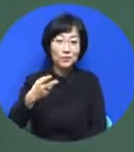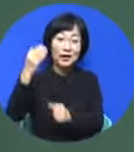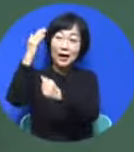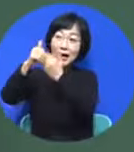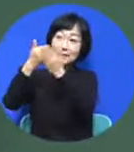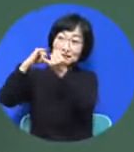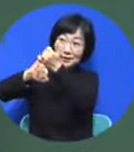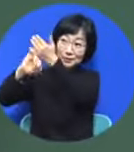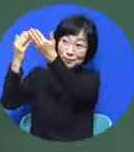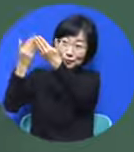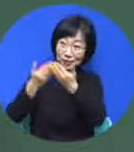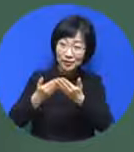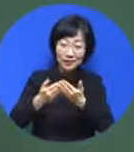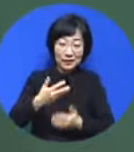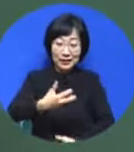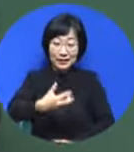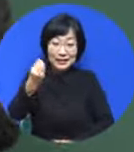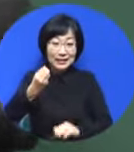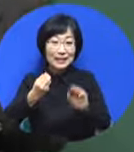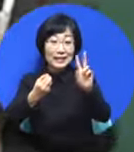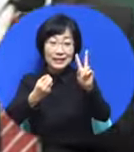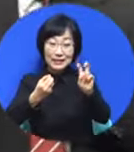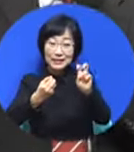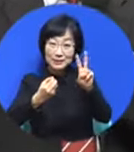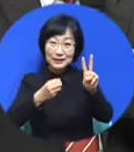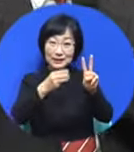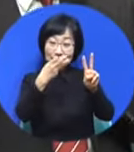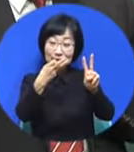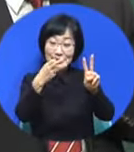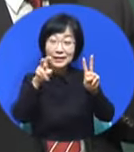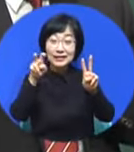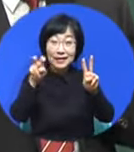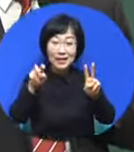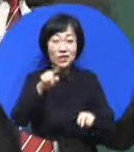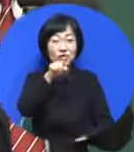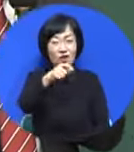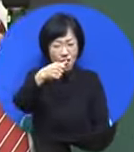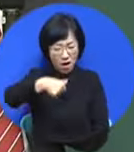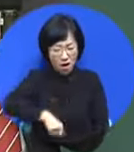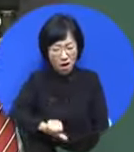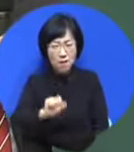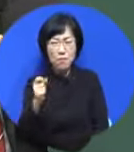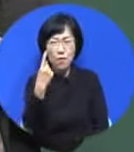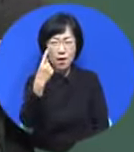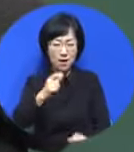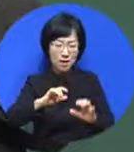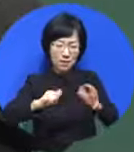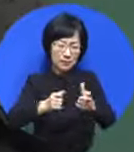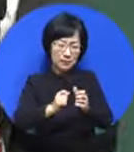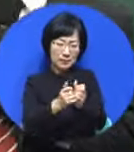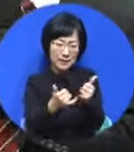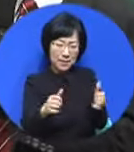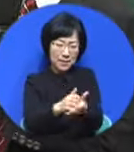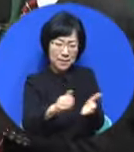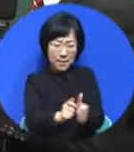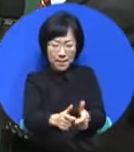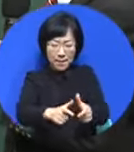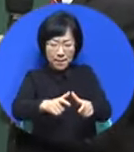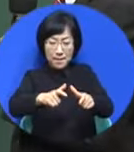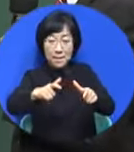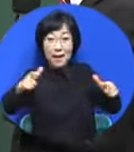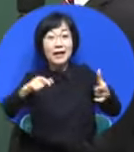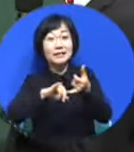promised again. 22장에 보면요. In chapter 22, verse 13 to 20. 네 씨로 창대케 할 것이다. I will make you into a great nation through your